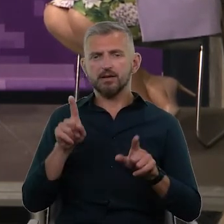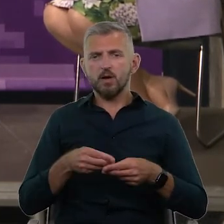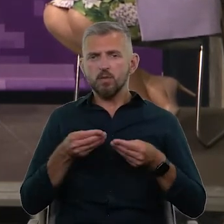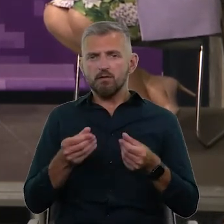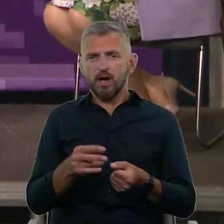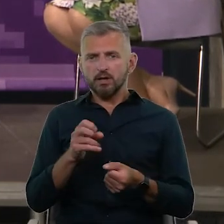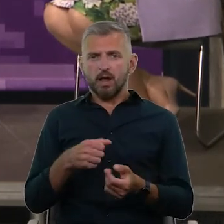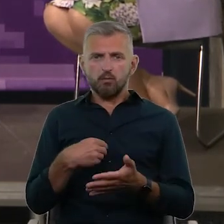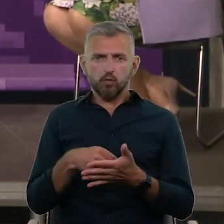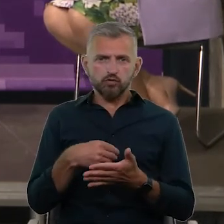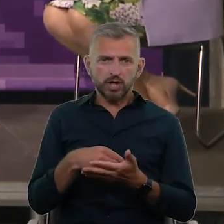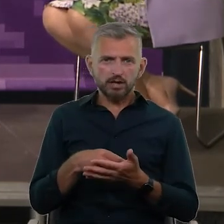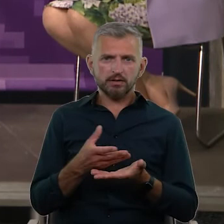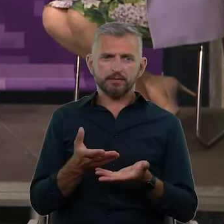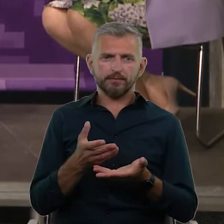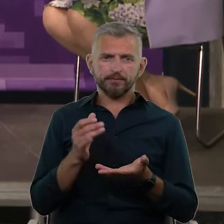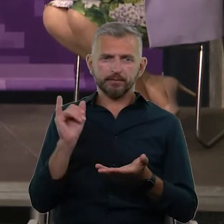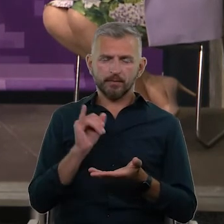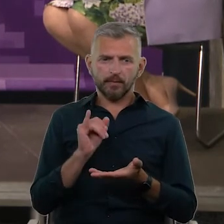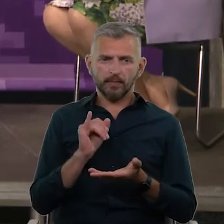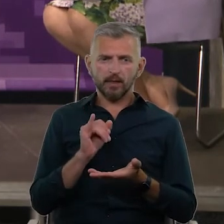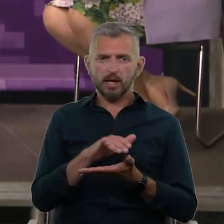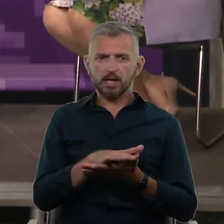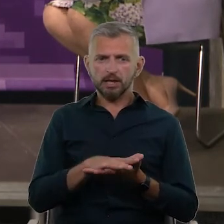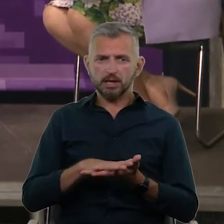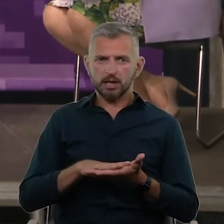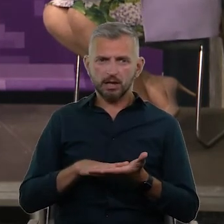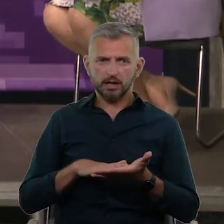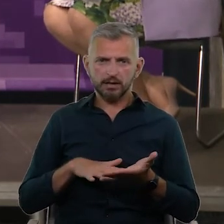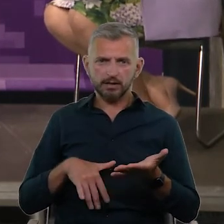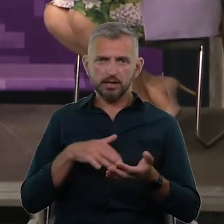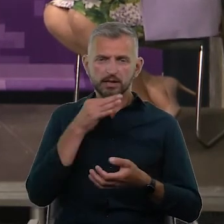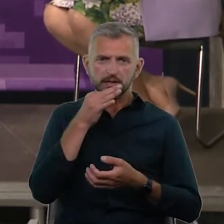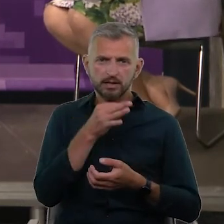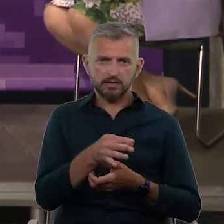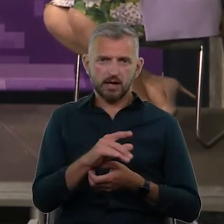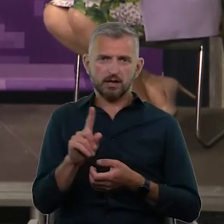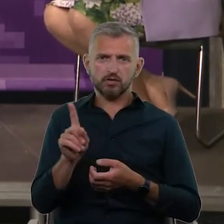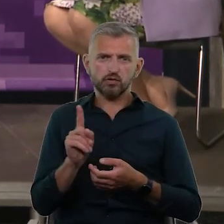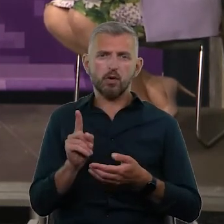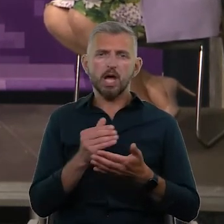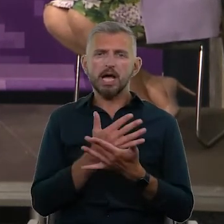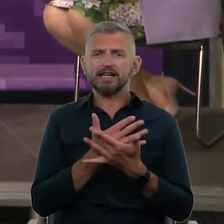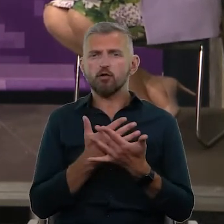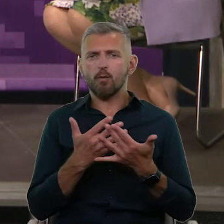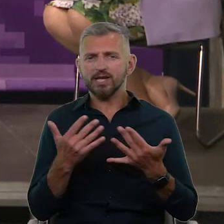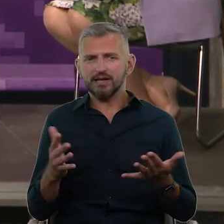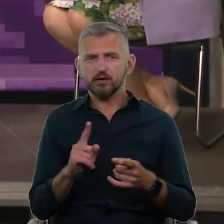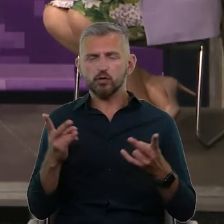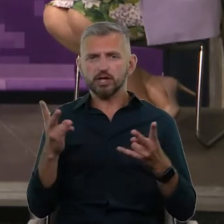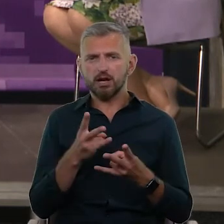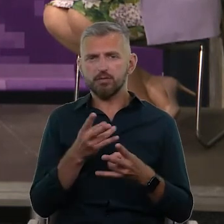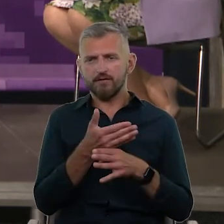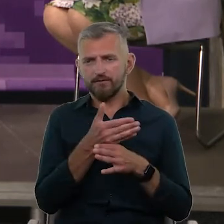впливати на бюджет. І далі сказала, що різноманітність, що треба